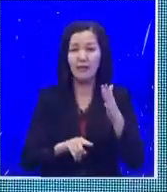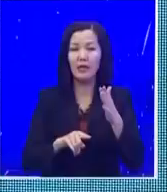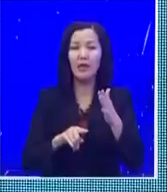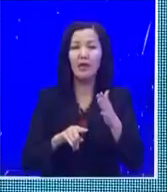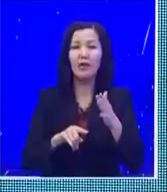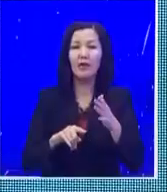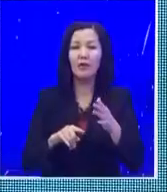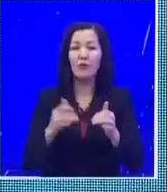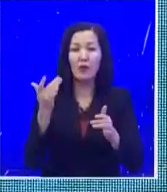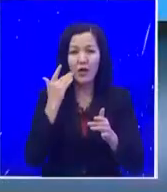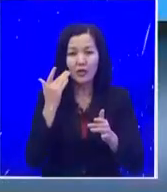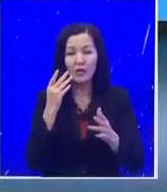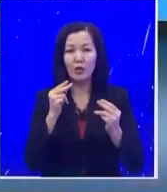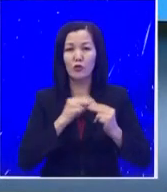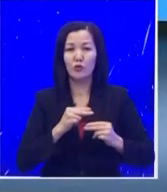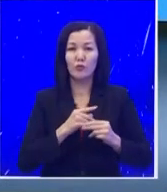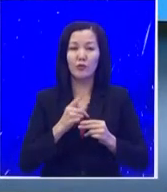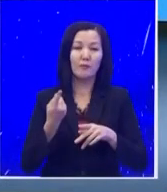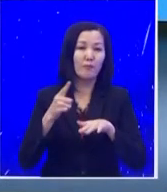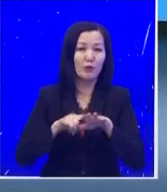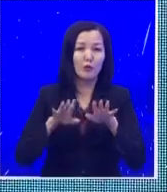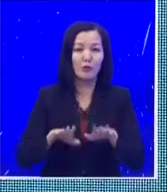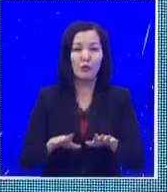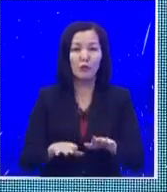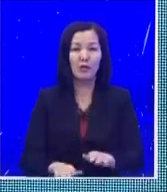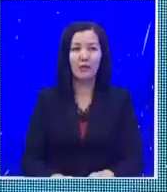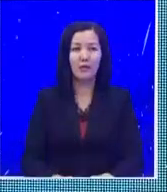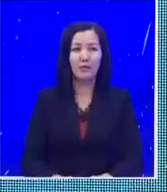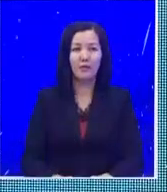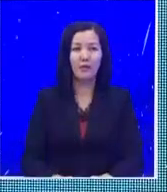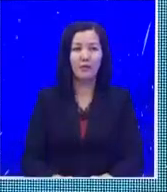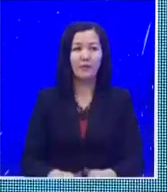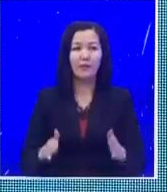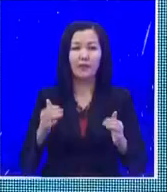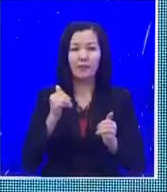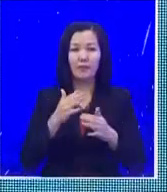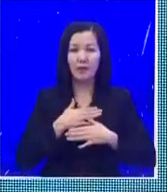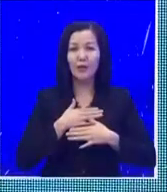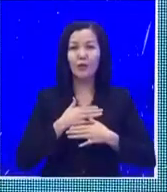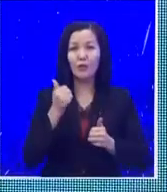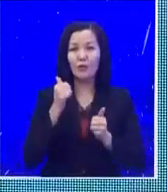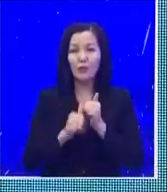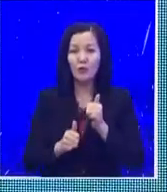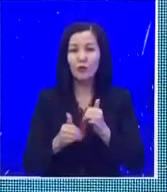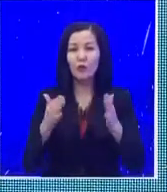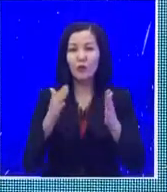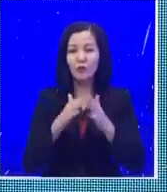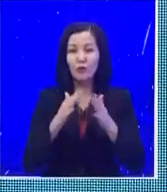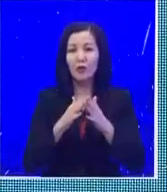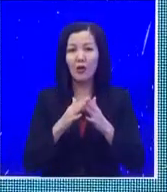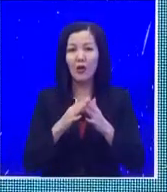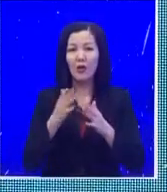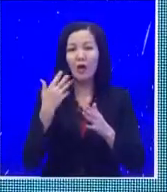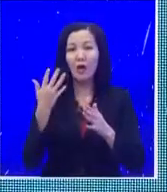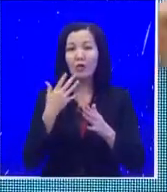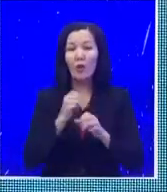Ол үшін қашанда жұмыс бірінші орында. Мені үйде күнде сұрайды қазір. Папа, когда у тебя отпуск? Папа,